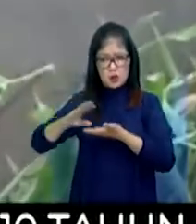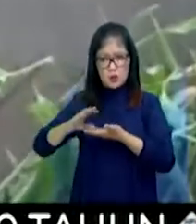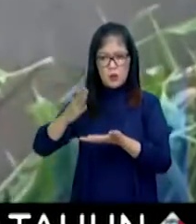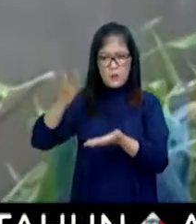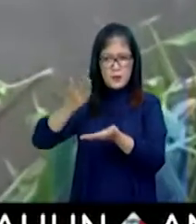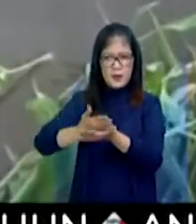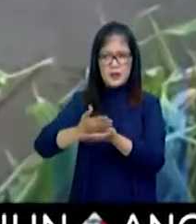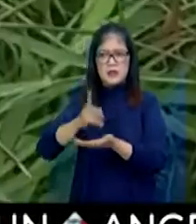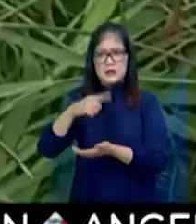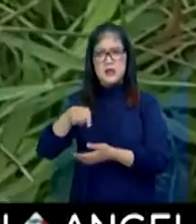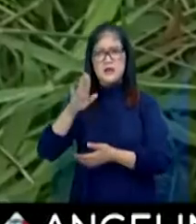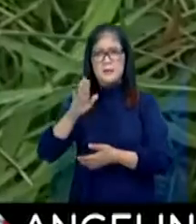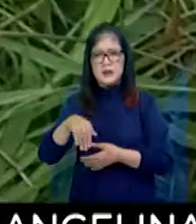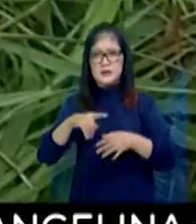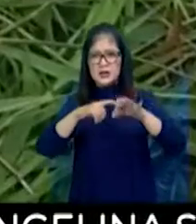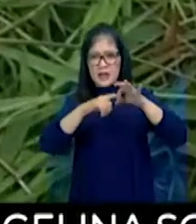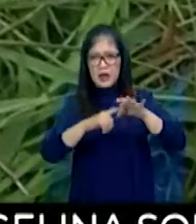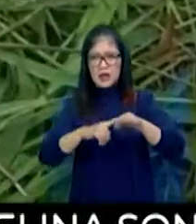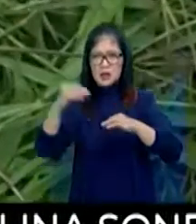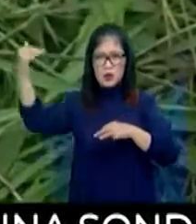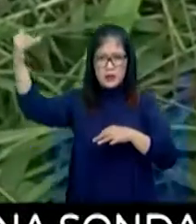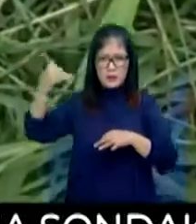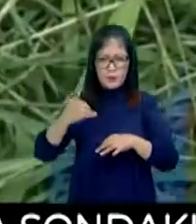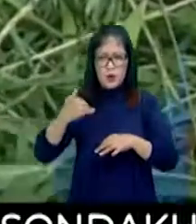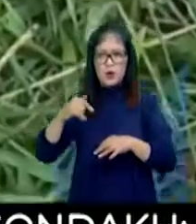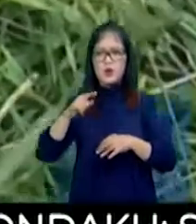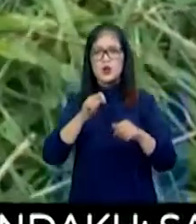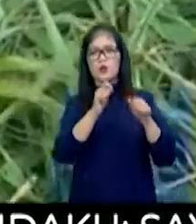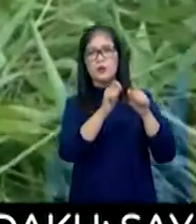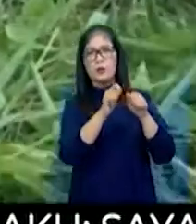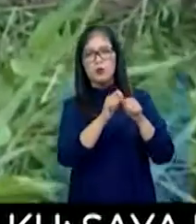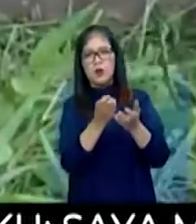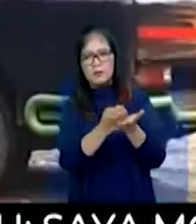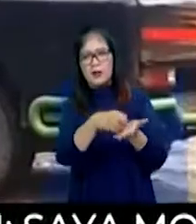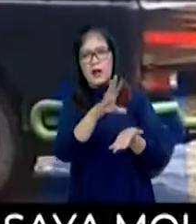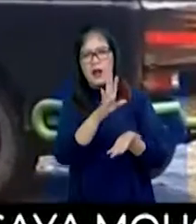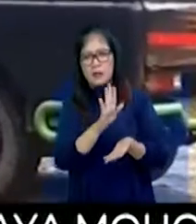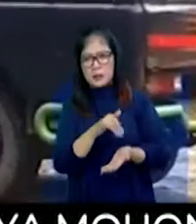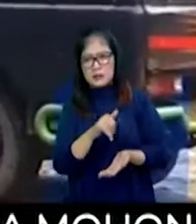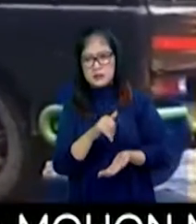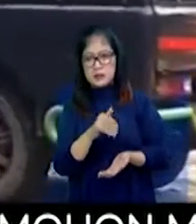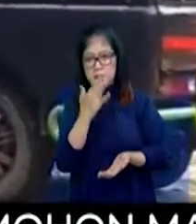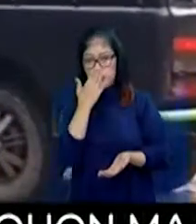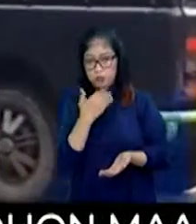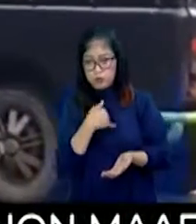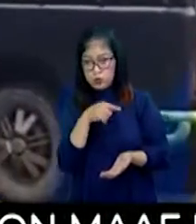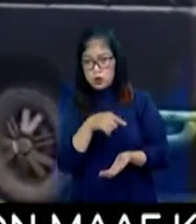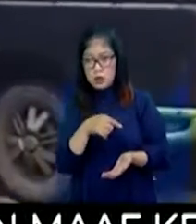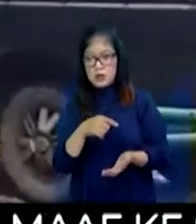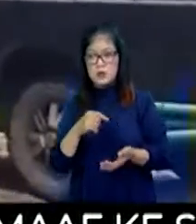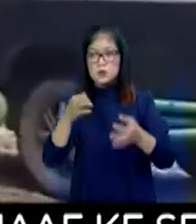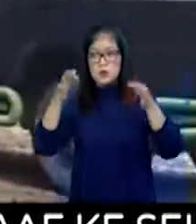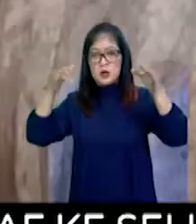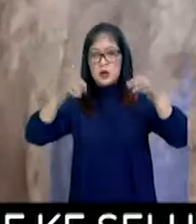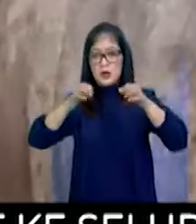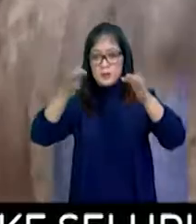sapi impor menjadi penyebab harga daging sapi kian melonjak di pasaran. Salah satu pemilik lahan pengandangan sapi di Mandailing Natal, Sumatera Utara